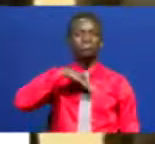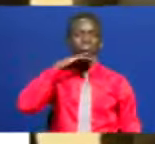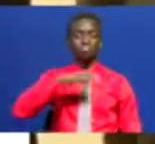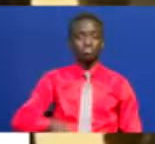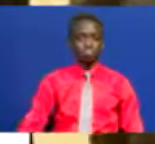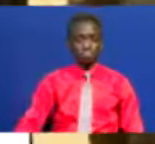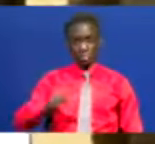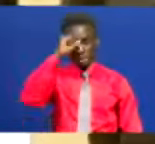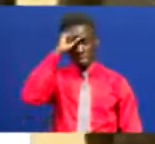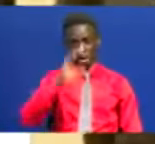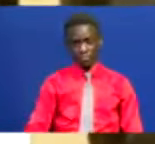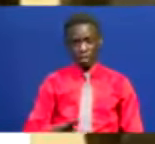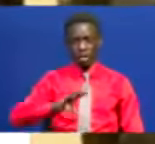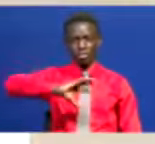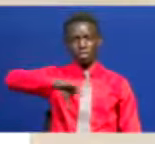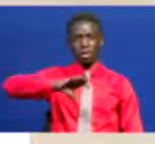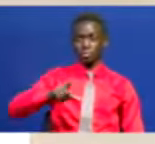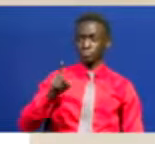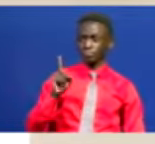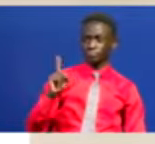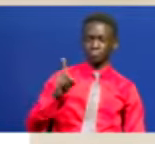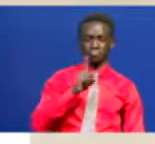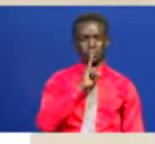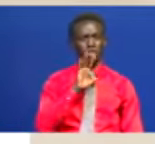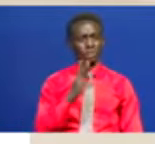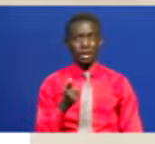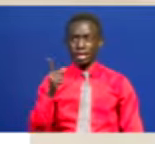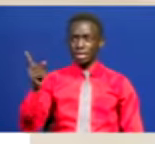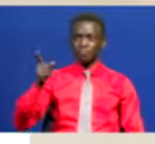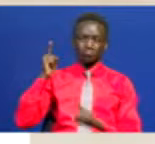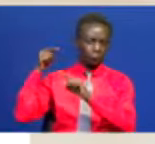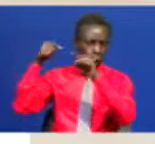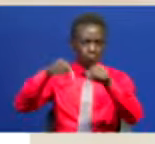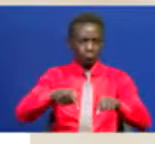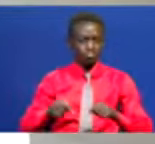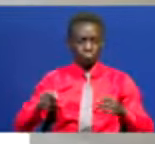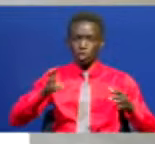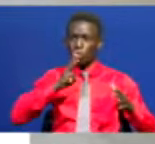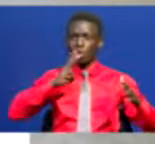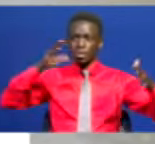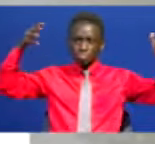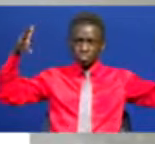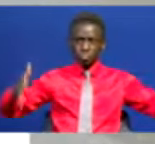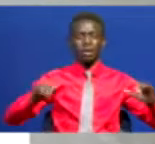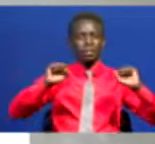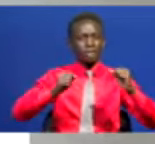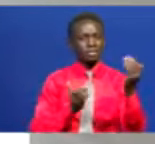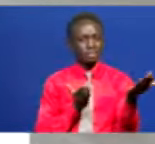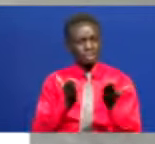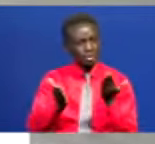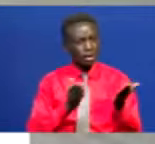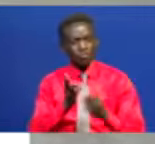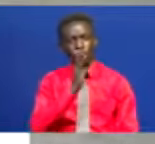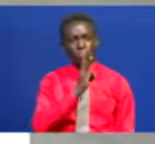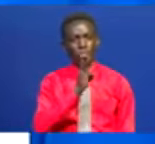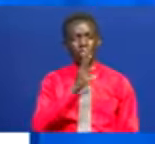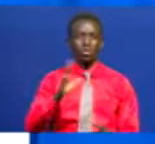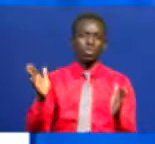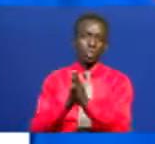Gavana wa kaunti ya Samburu Jonathan Lati amesema bwawa linalochimba lina uwezo wa kuhudumia eneo hilo lote na hata vijiji